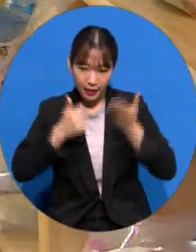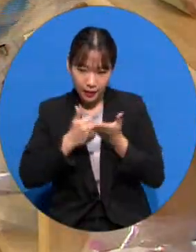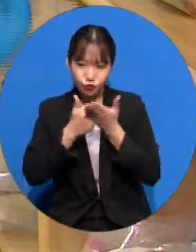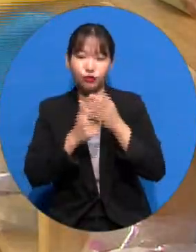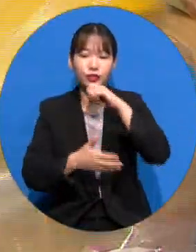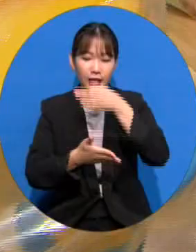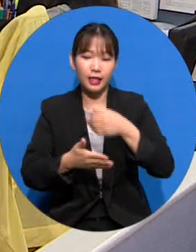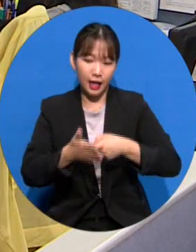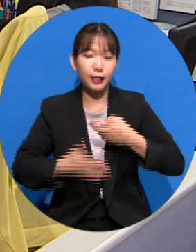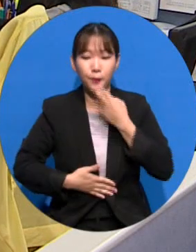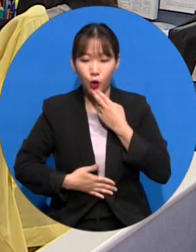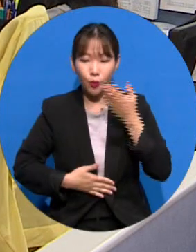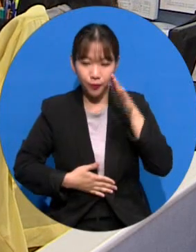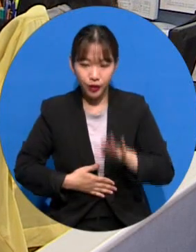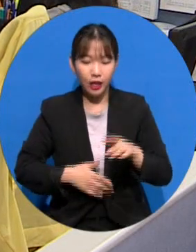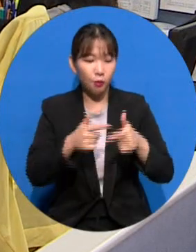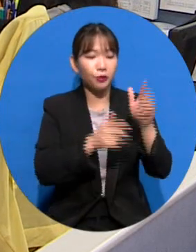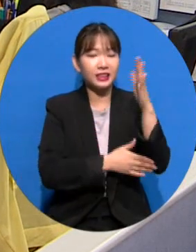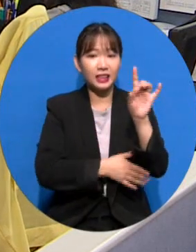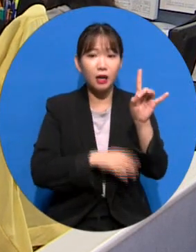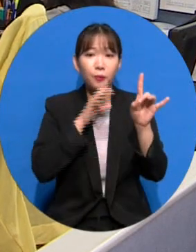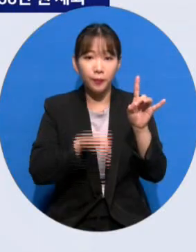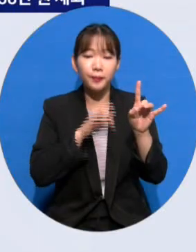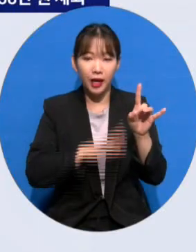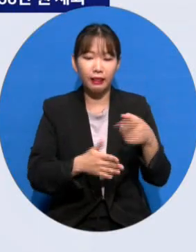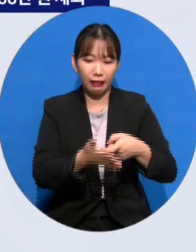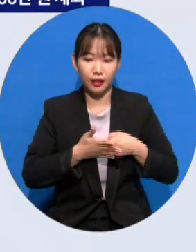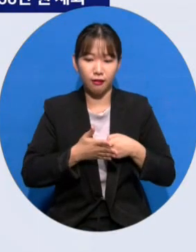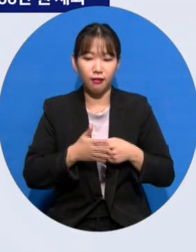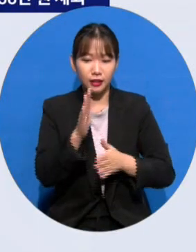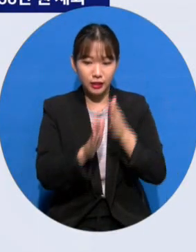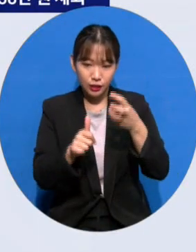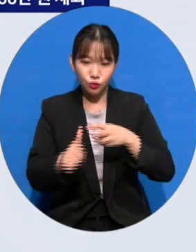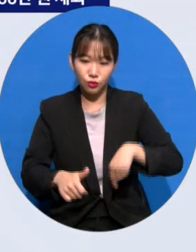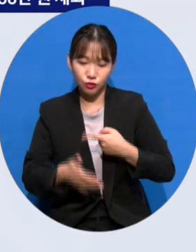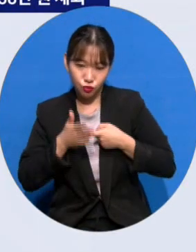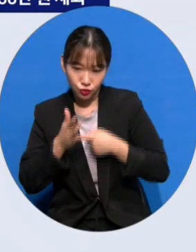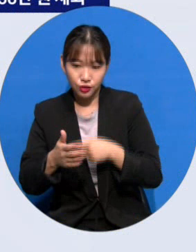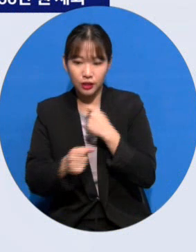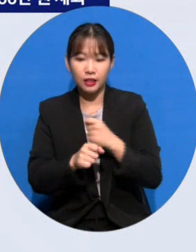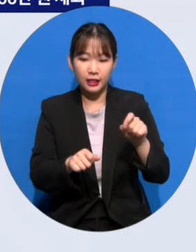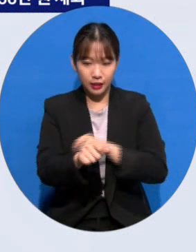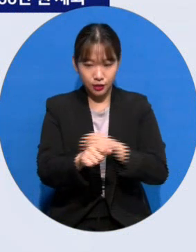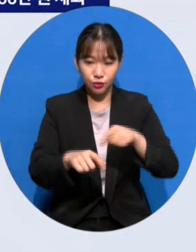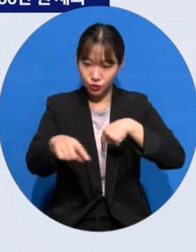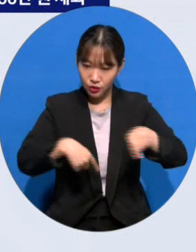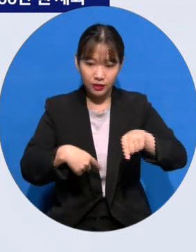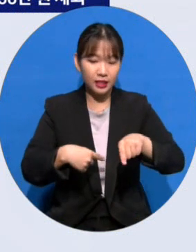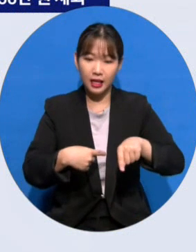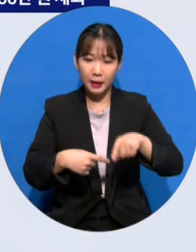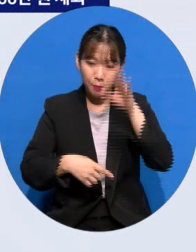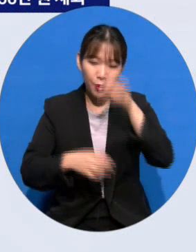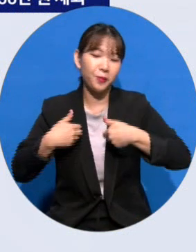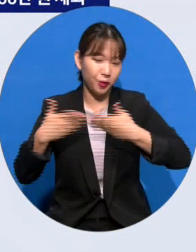아끼지 않고 있는데 유독 목포시만 아낍니다. 시군별 독자적으로 추진하는 특수시책은 따질 필요도